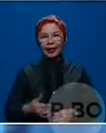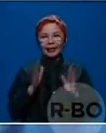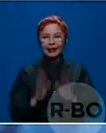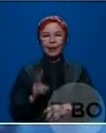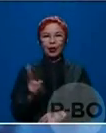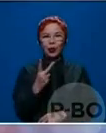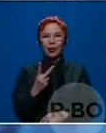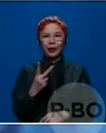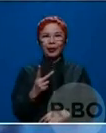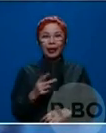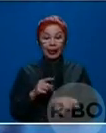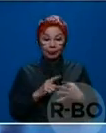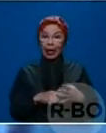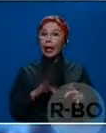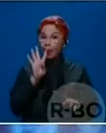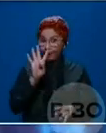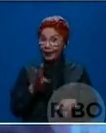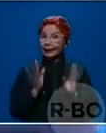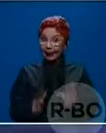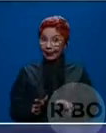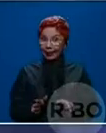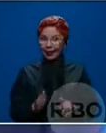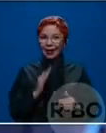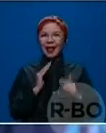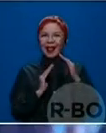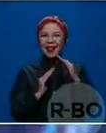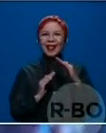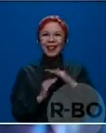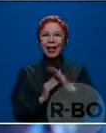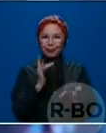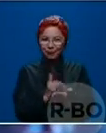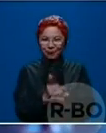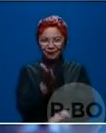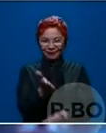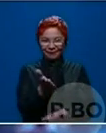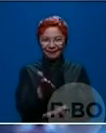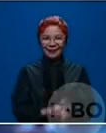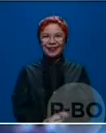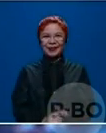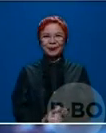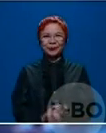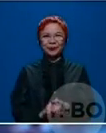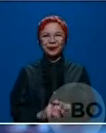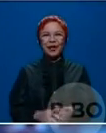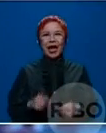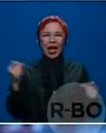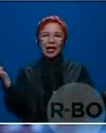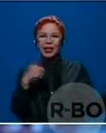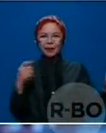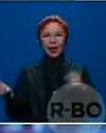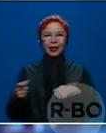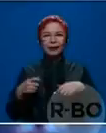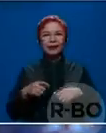kedua kita kita masih punya empat segmen Tetaplah bersama kami di debat perdana pemilihan Gubernur dan Wakil Gubernur DKI